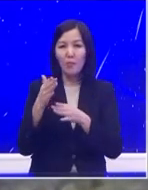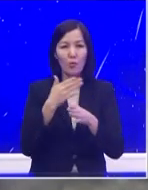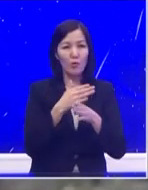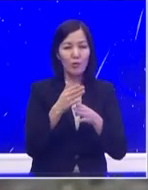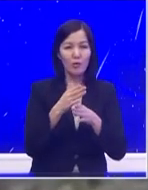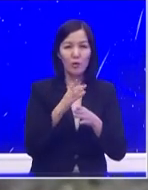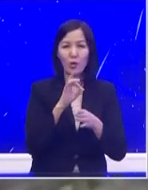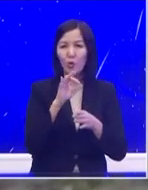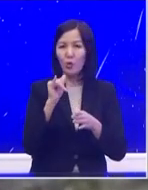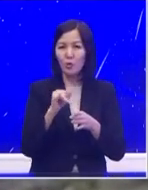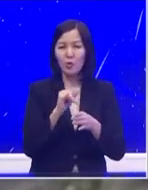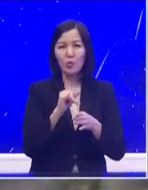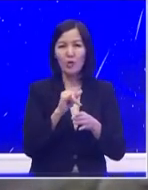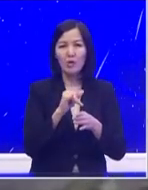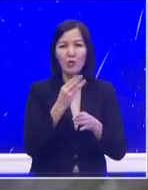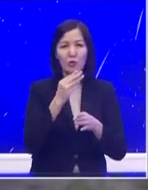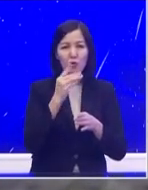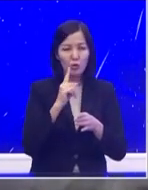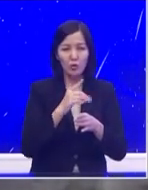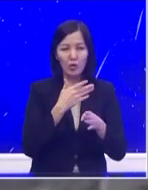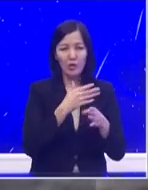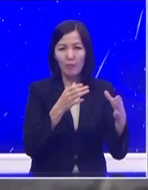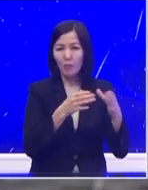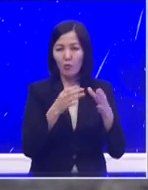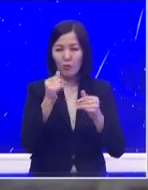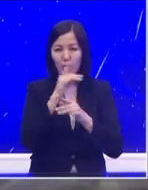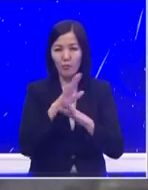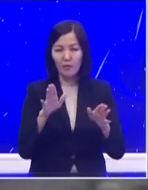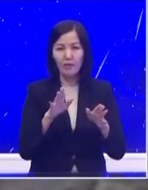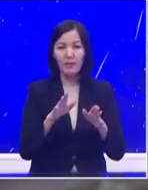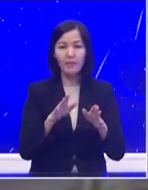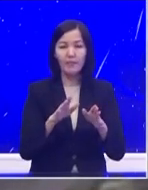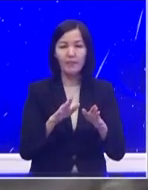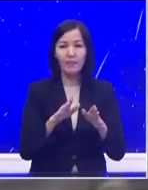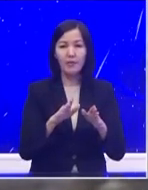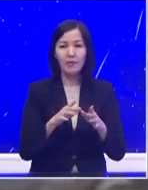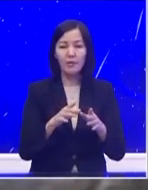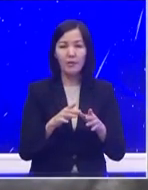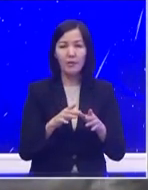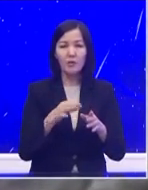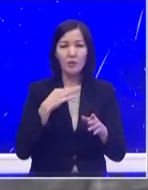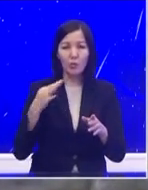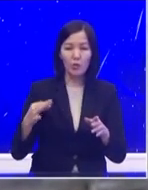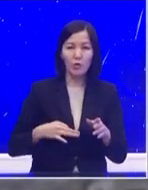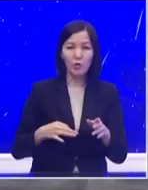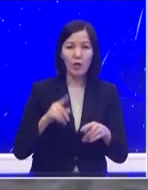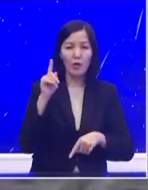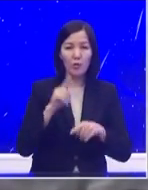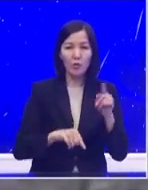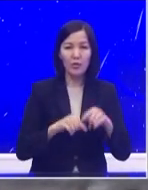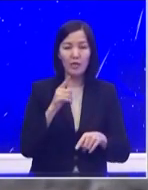заңын, білемін бір жатақта тұру заңын. Ұлына, отанана болс